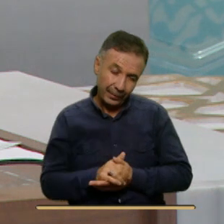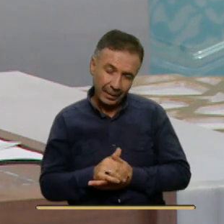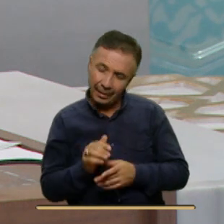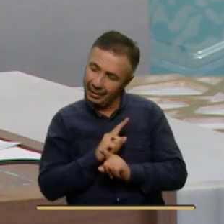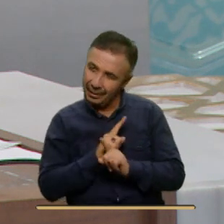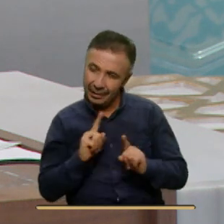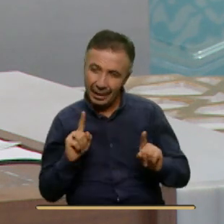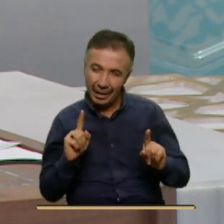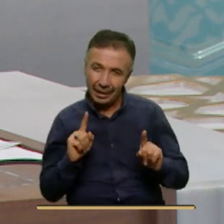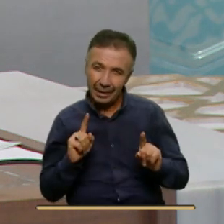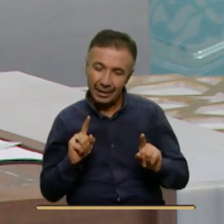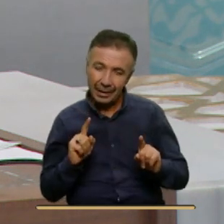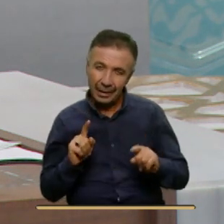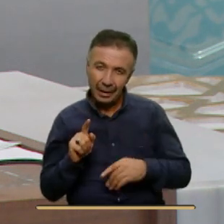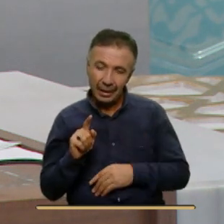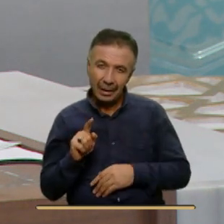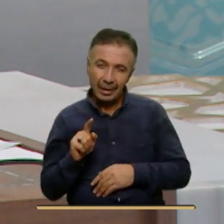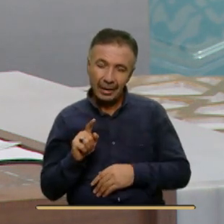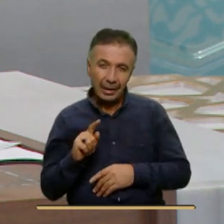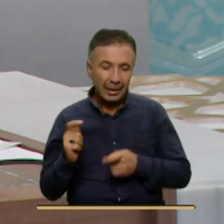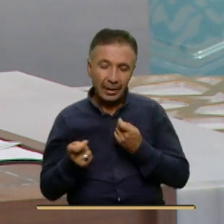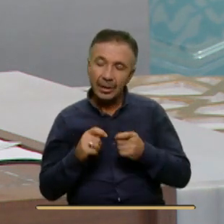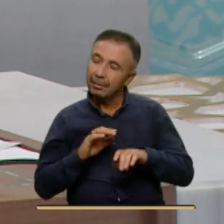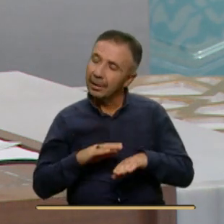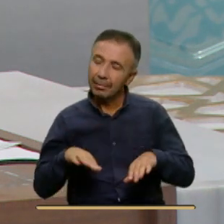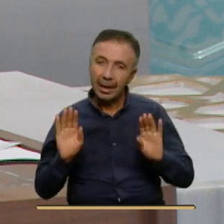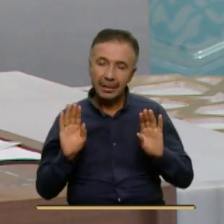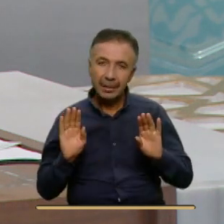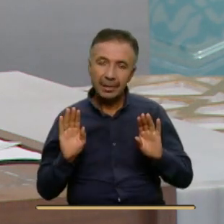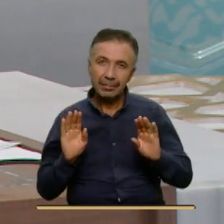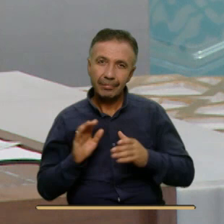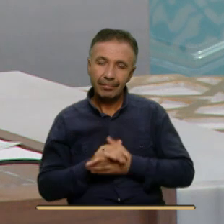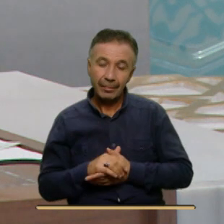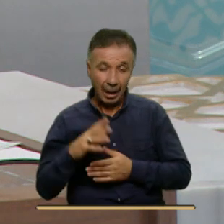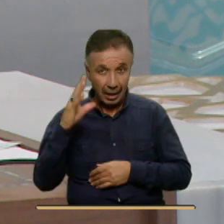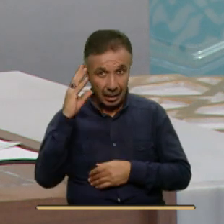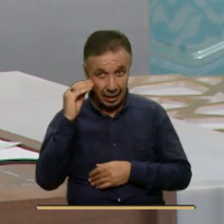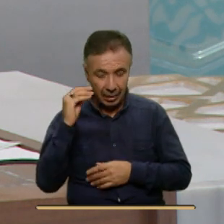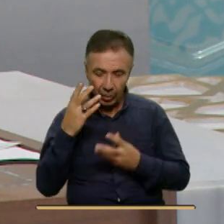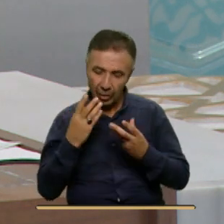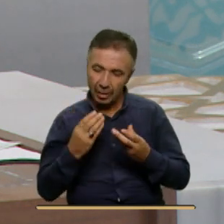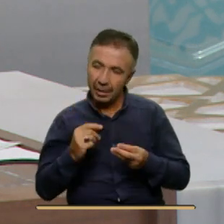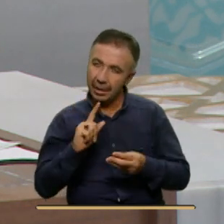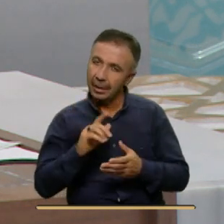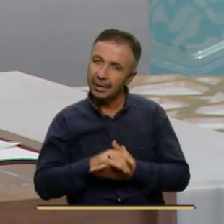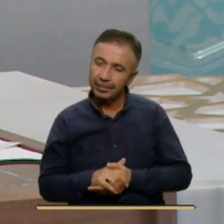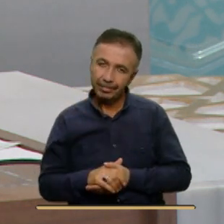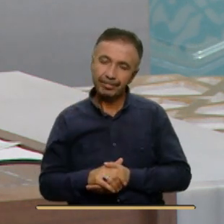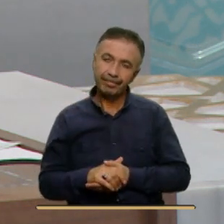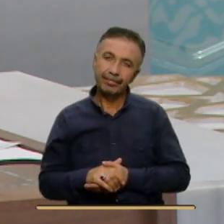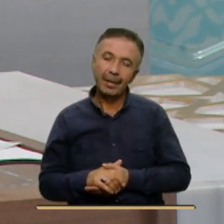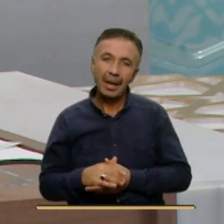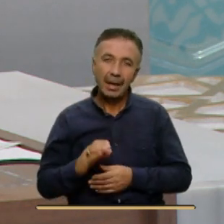ha işinin bittiğini zannetme. İrfan gerek insana kıymetli müminler. Dindarlık